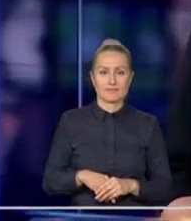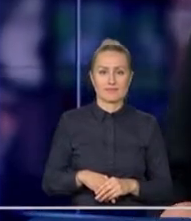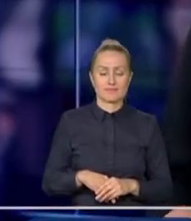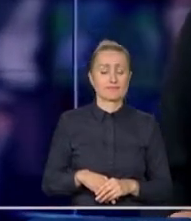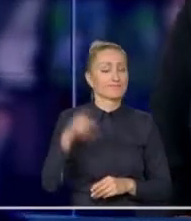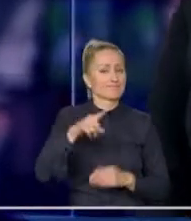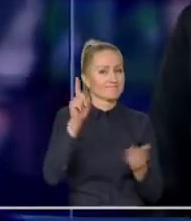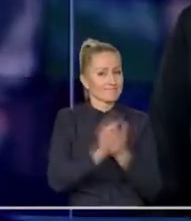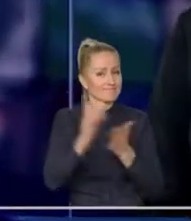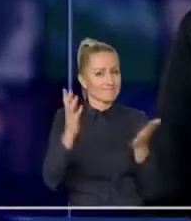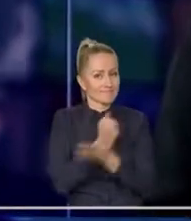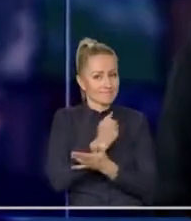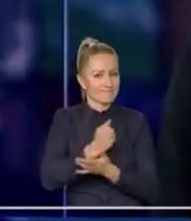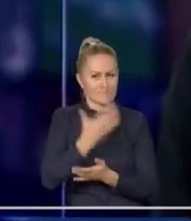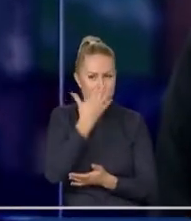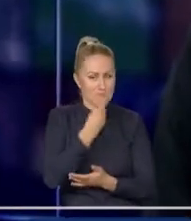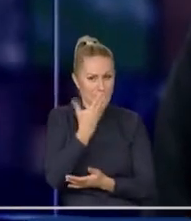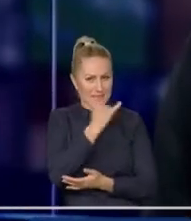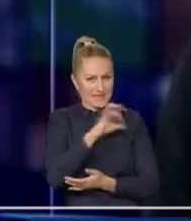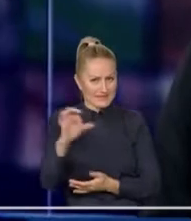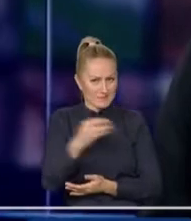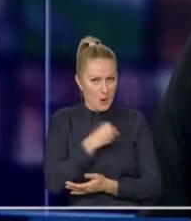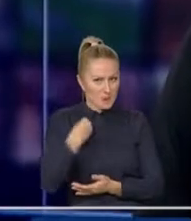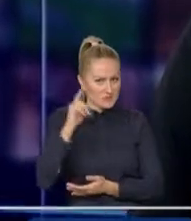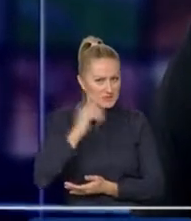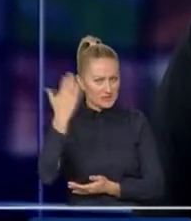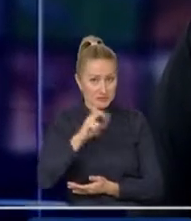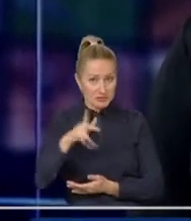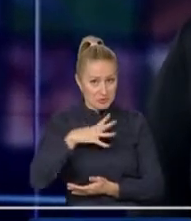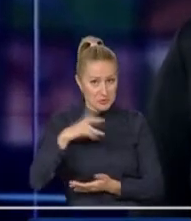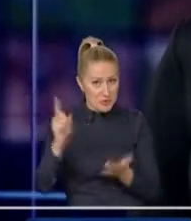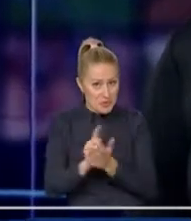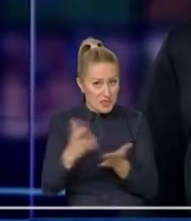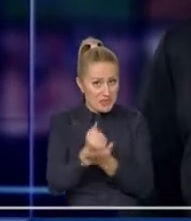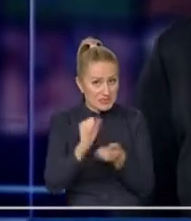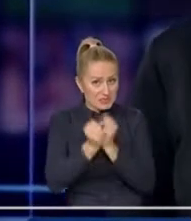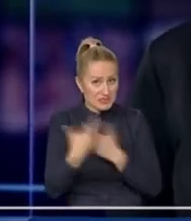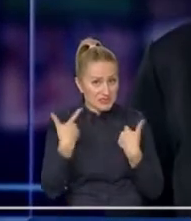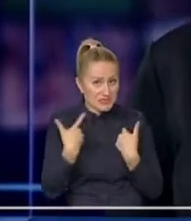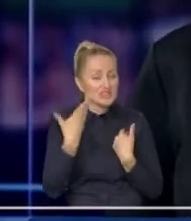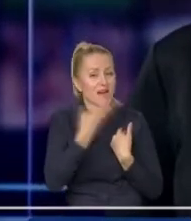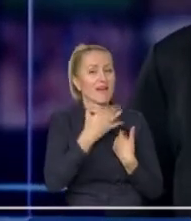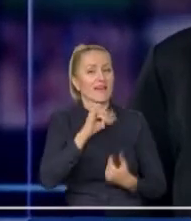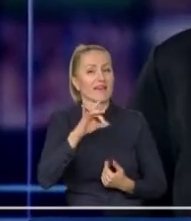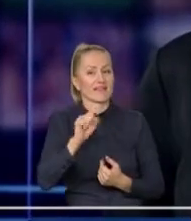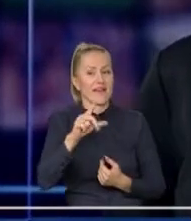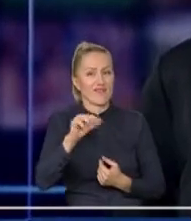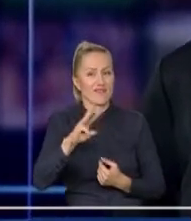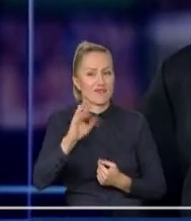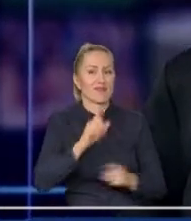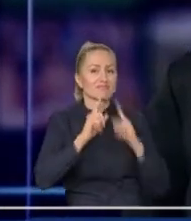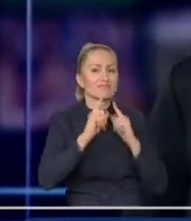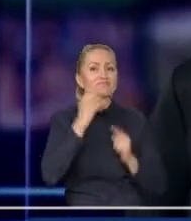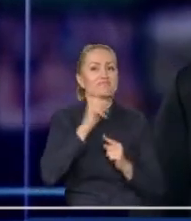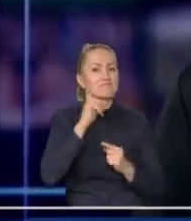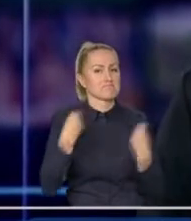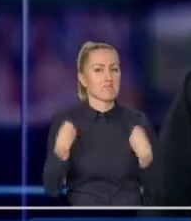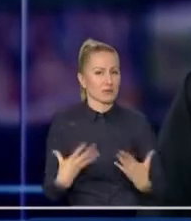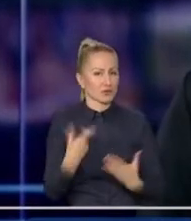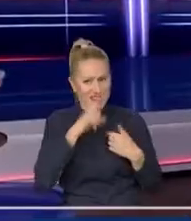Zdobył tytuł Mistera Polski. Czy to zmieniło coś w jego życiu? W rozmowie z Igą Lewko najprzystojniejszy Polak Jakub